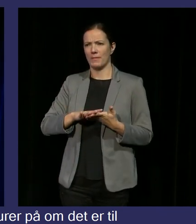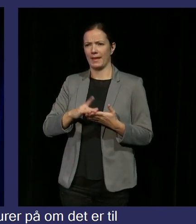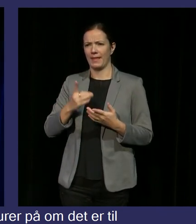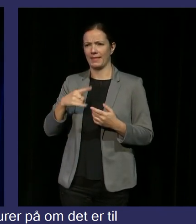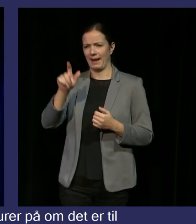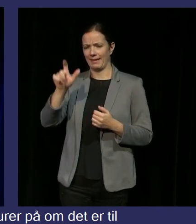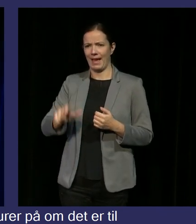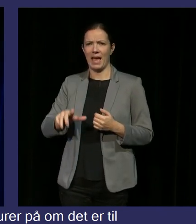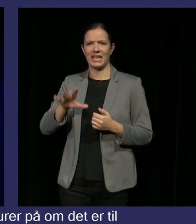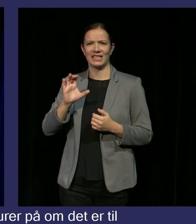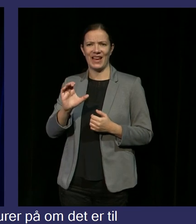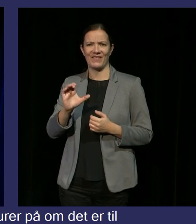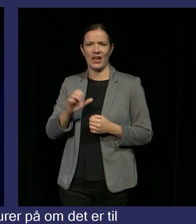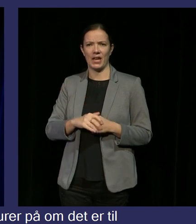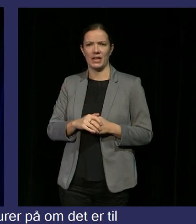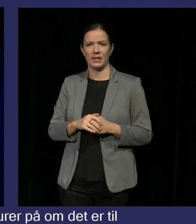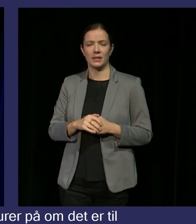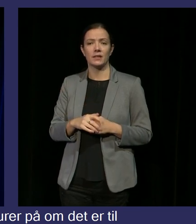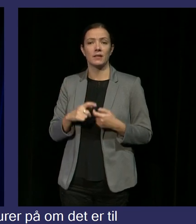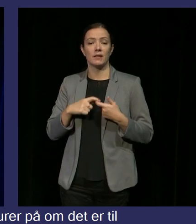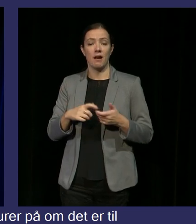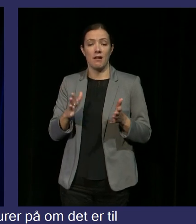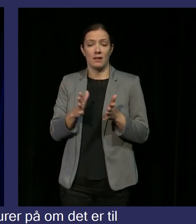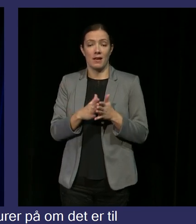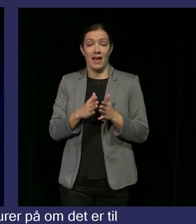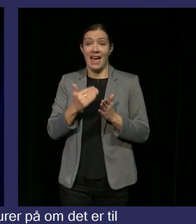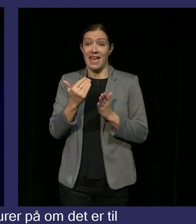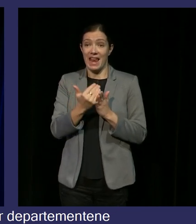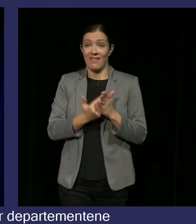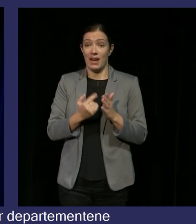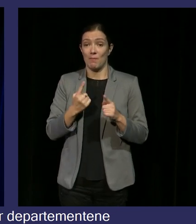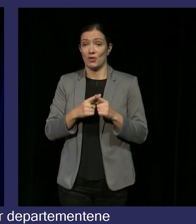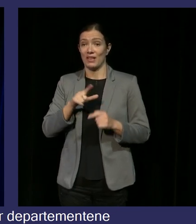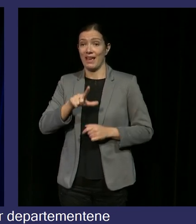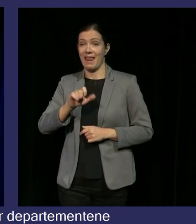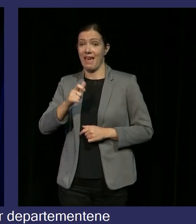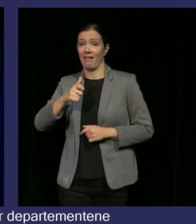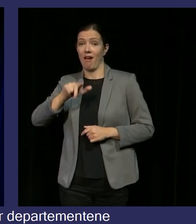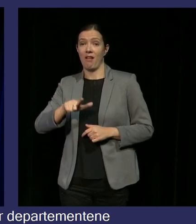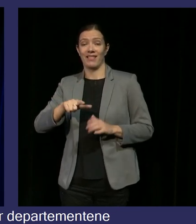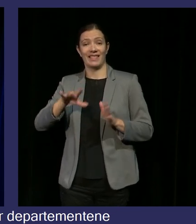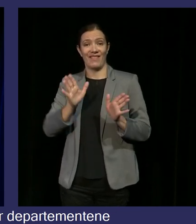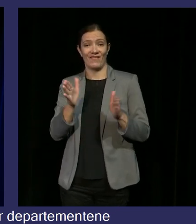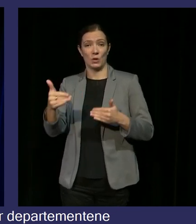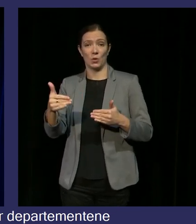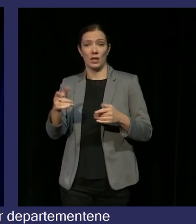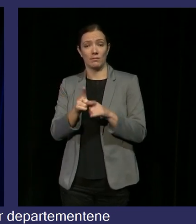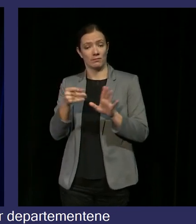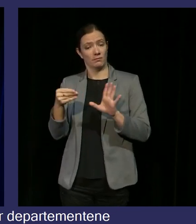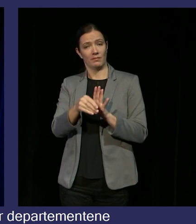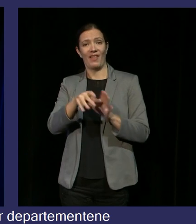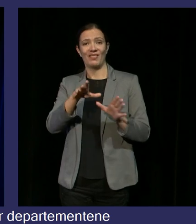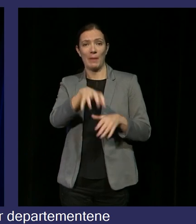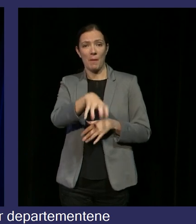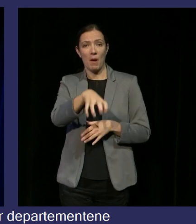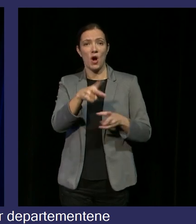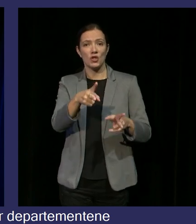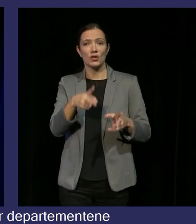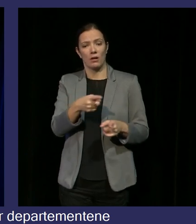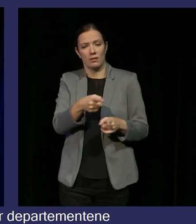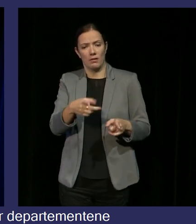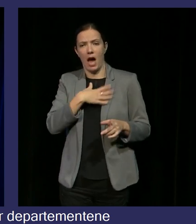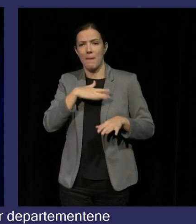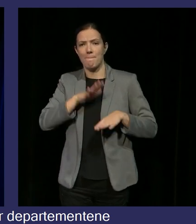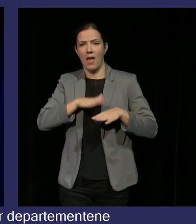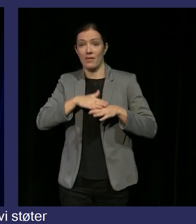deg, Shafi, egentlig. Det å samordne regelverk og legaldefinisjoner må vel også ligge til departementene. Har departementene noen plan